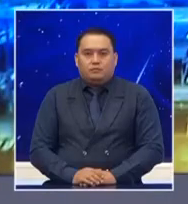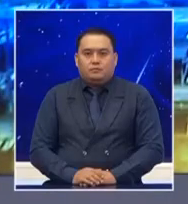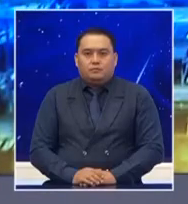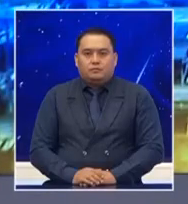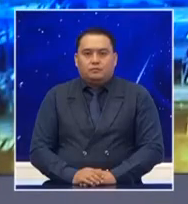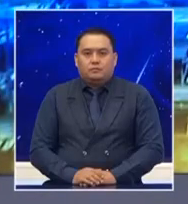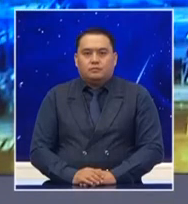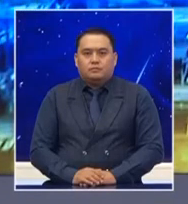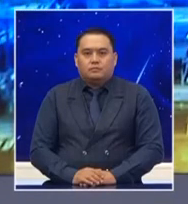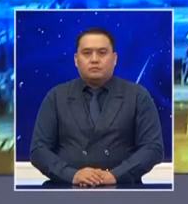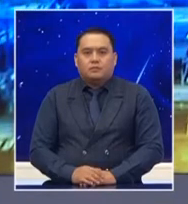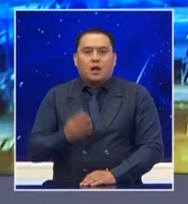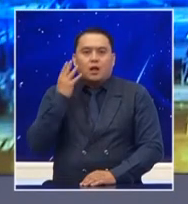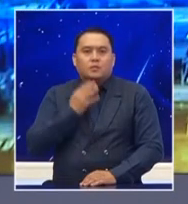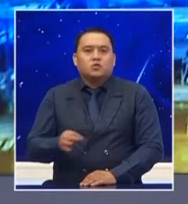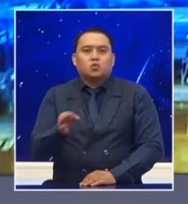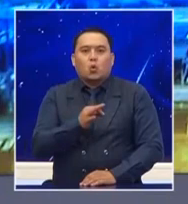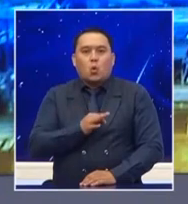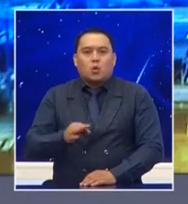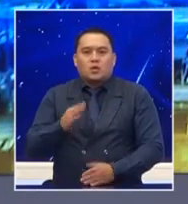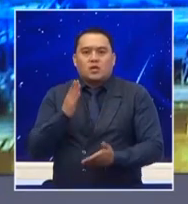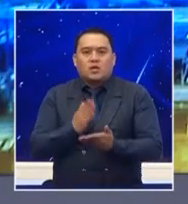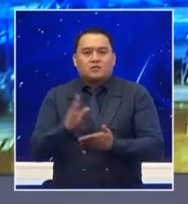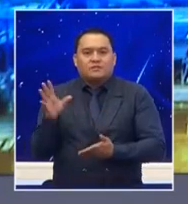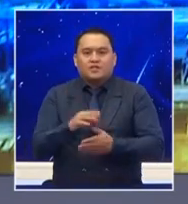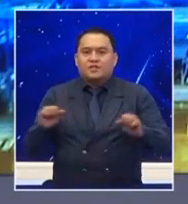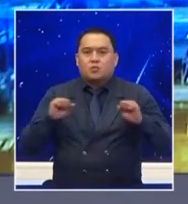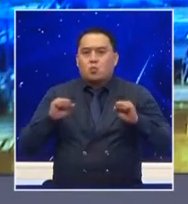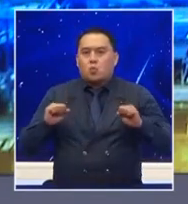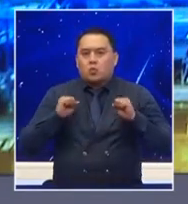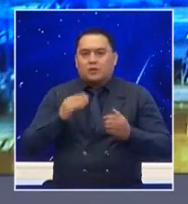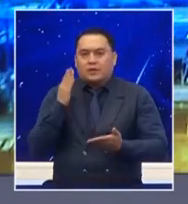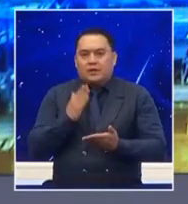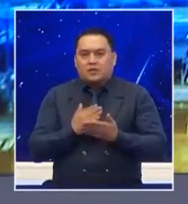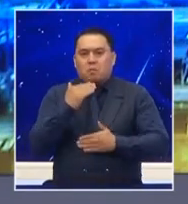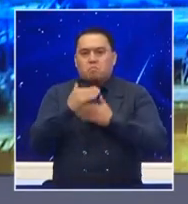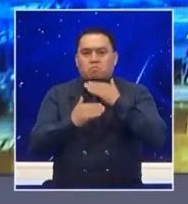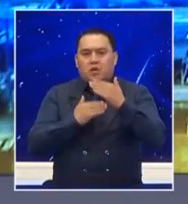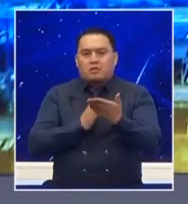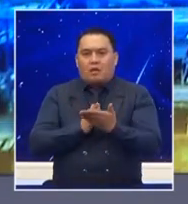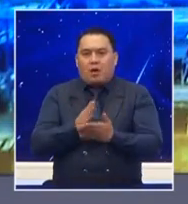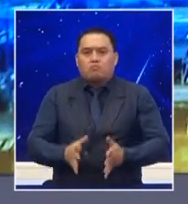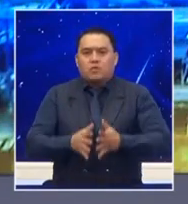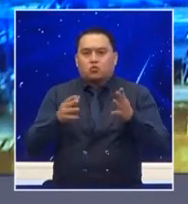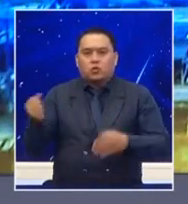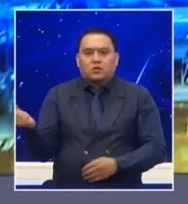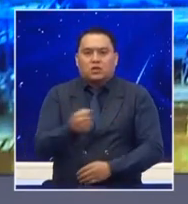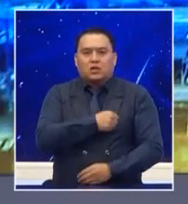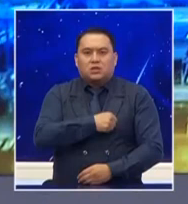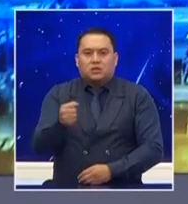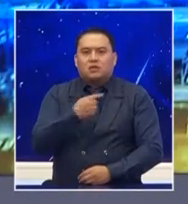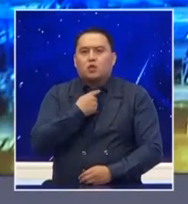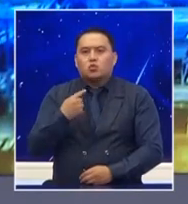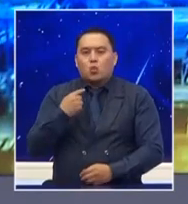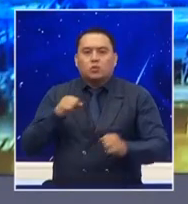К новым рекордам в Алматинской области культивируются все виды спорта. Одно из перспективных направлений – большой теннис. В